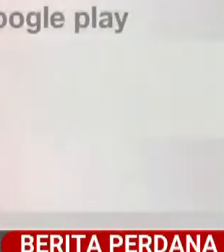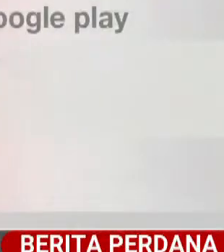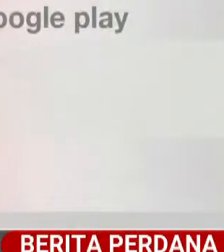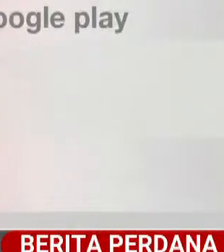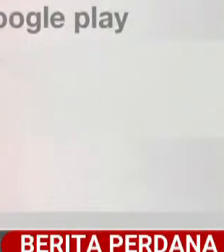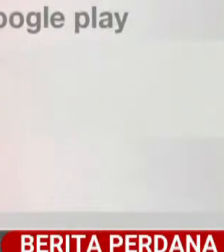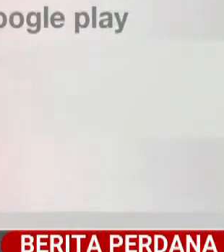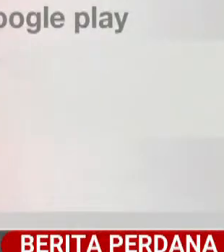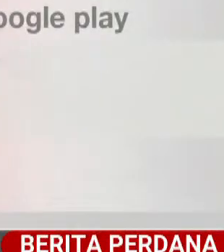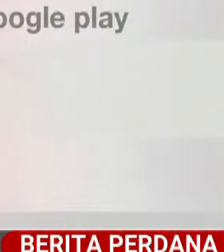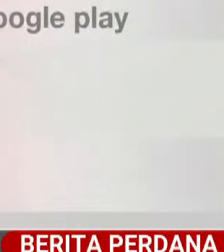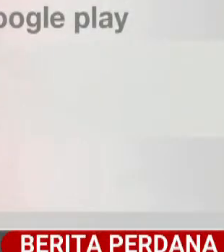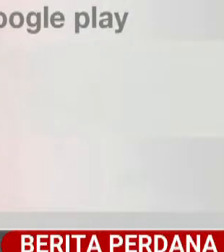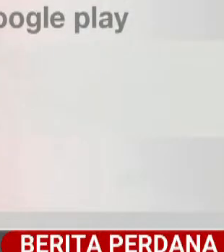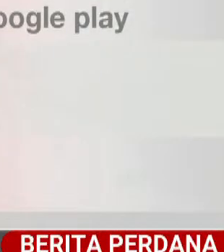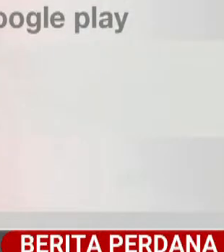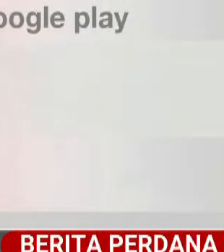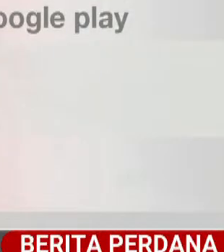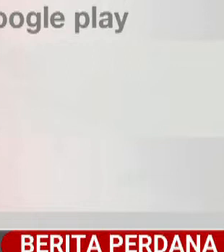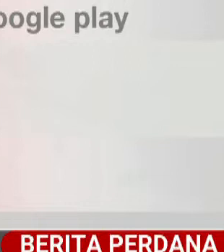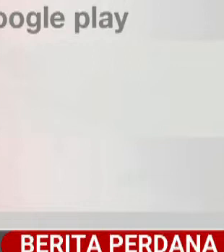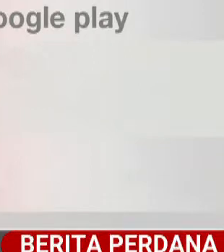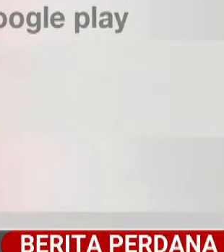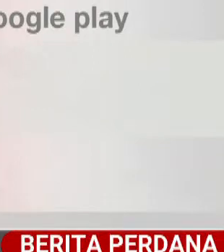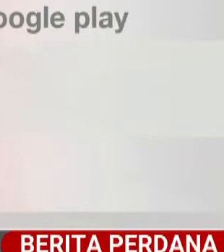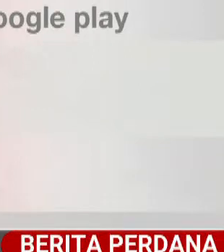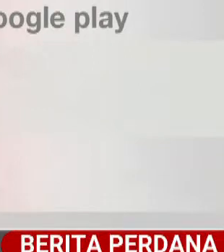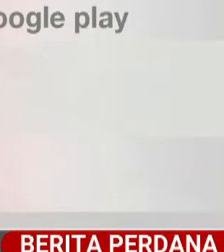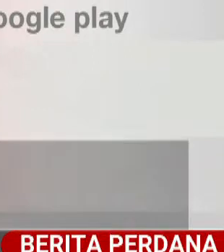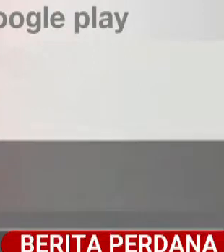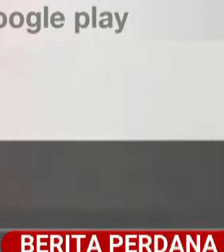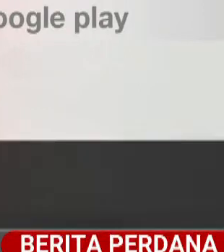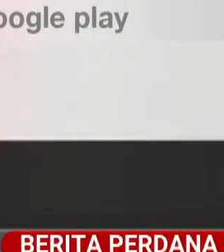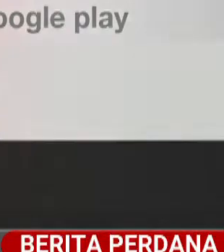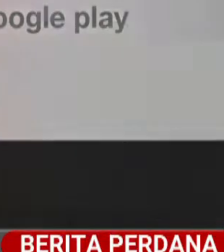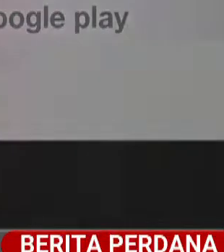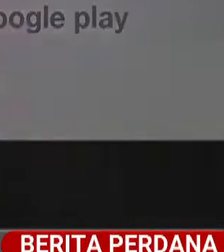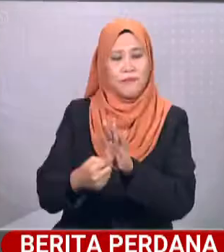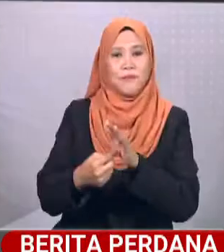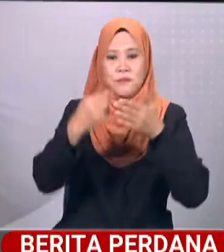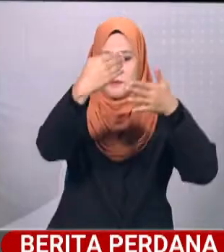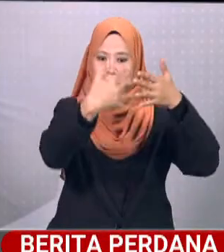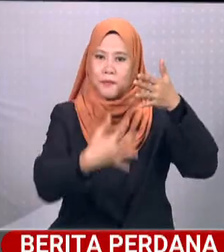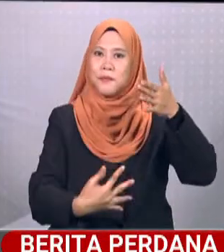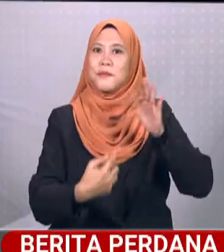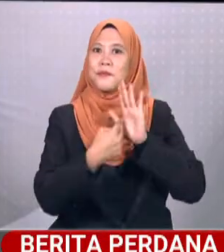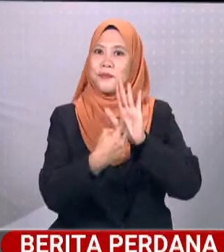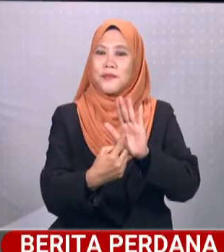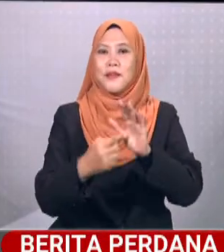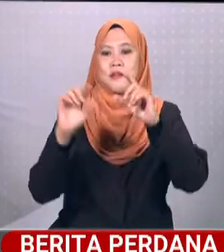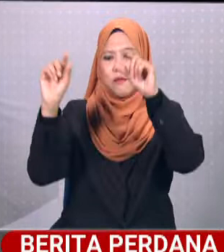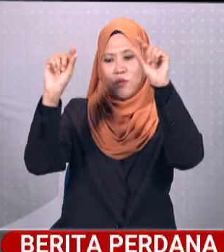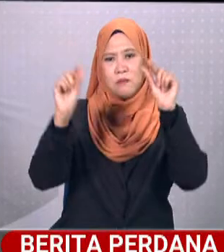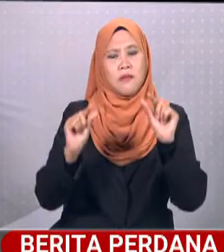Assalamualaikum dan selamat malam kepada semua penonton bersama Map Malaysia untuk perkembangan cuaca pada malam ini. Dilihat terlebih dahulu paparan terkini berkenaan dengan